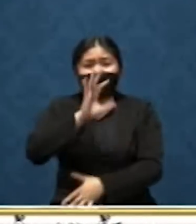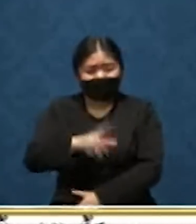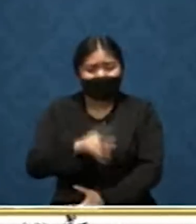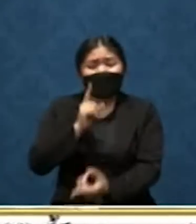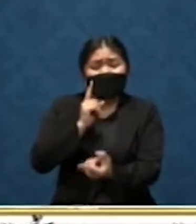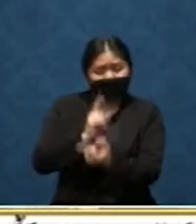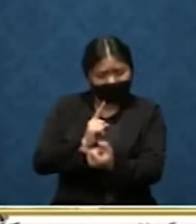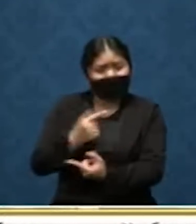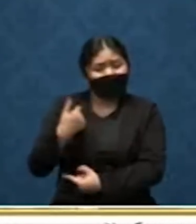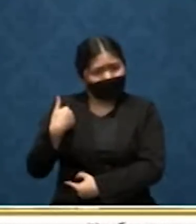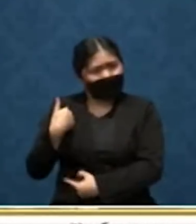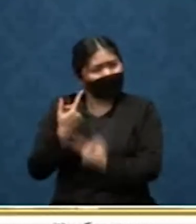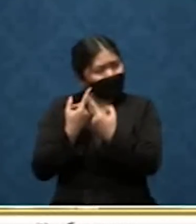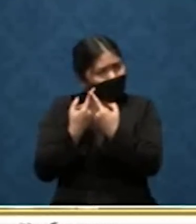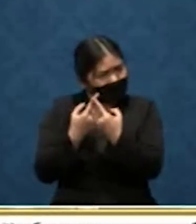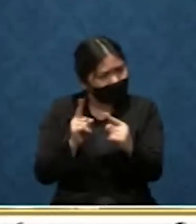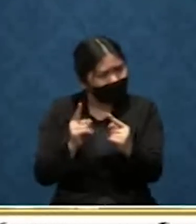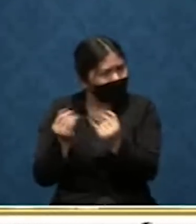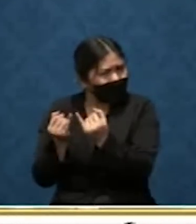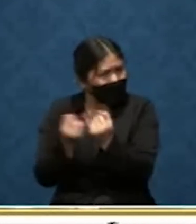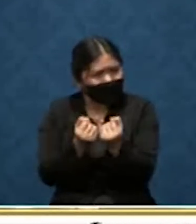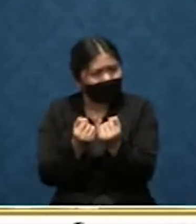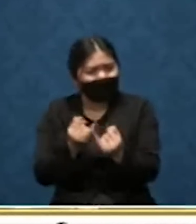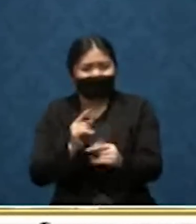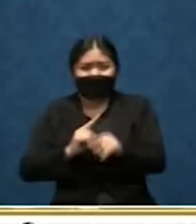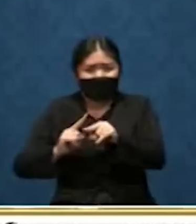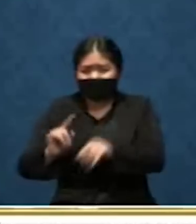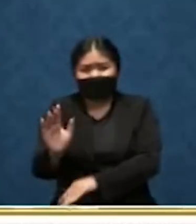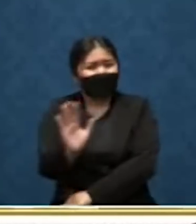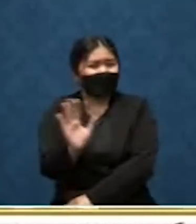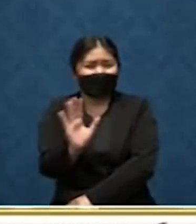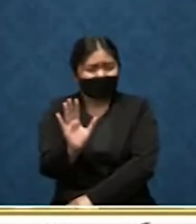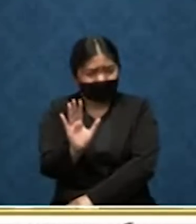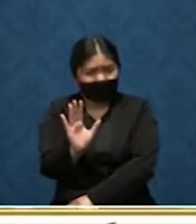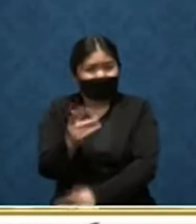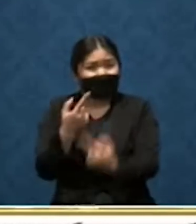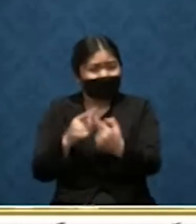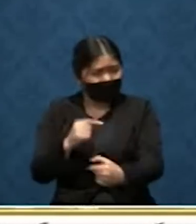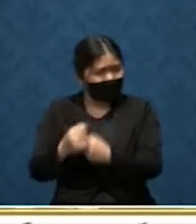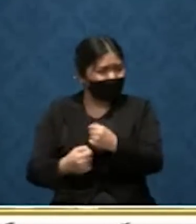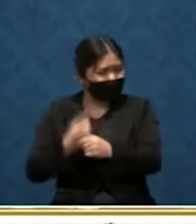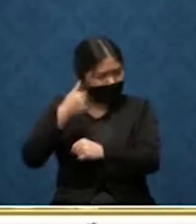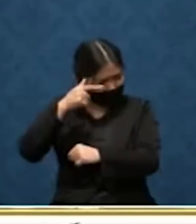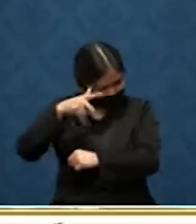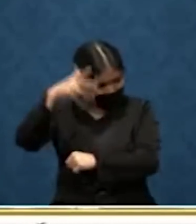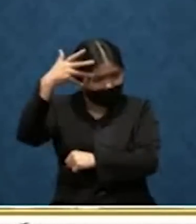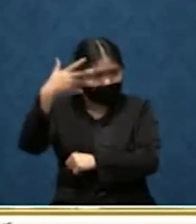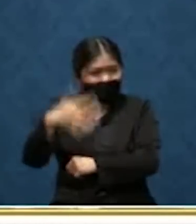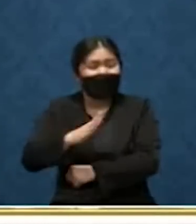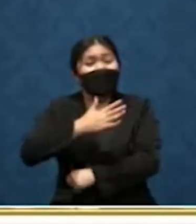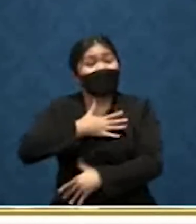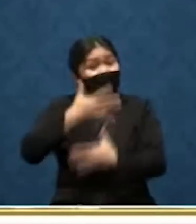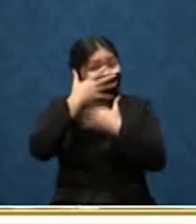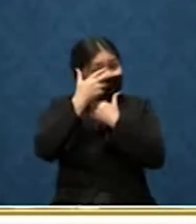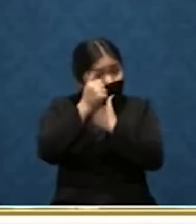จกกนอยู่แต่ก็ไม่ได้รู้ตื่นลกหนาบางอะไรแถมหายปีมานี้ก็หันไปสน